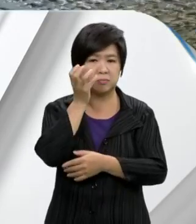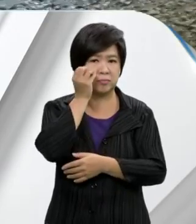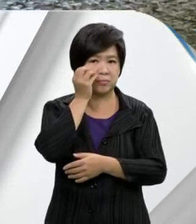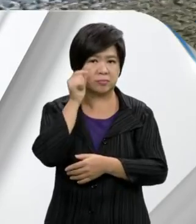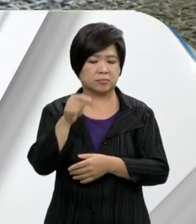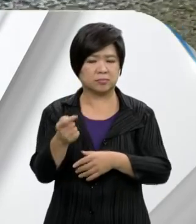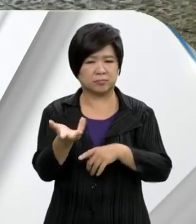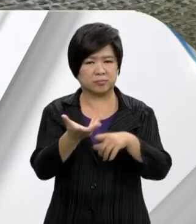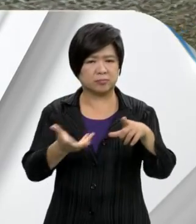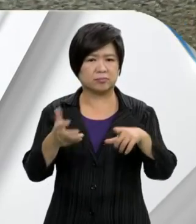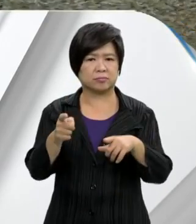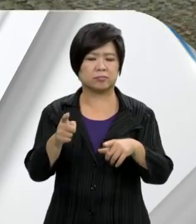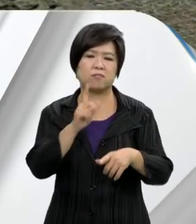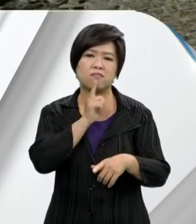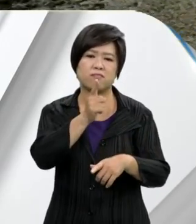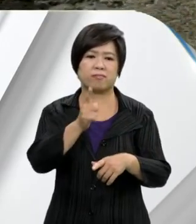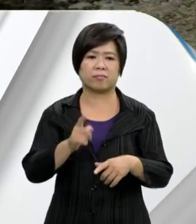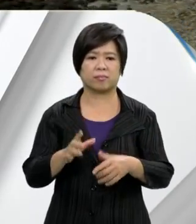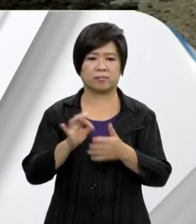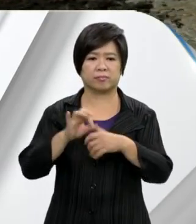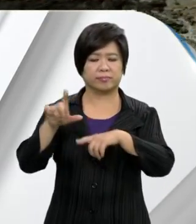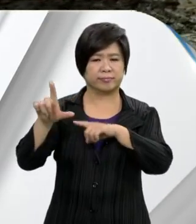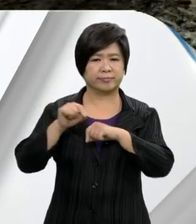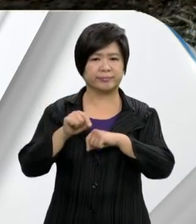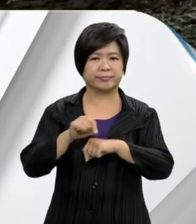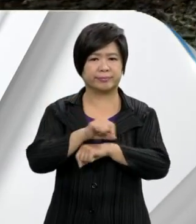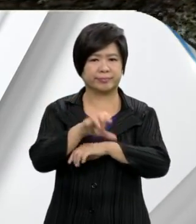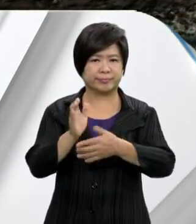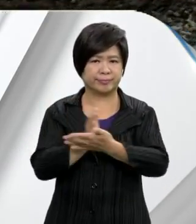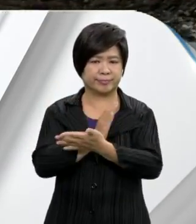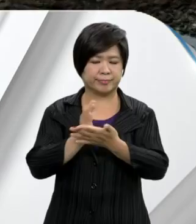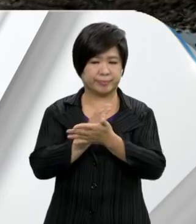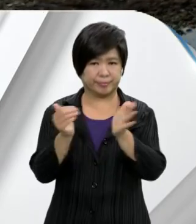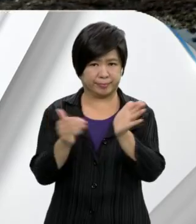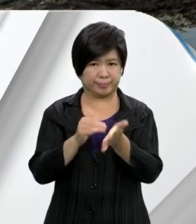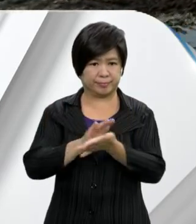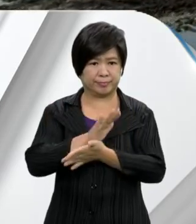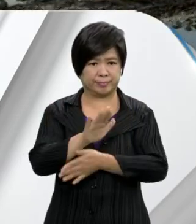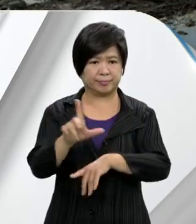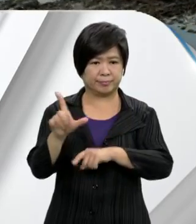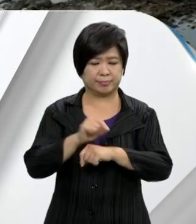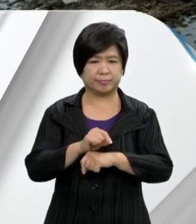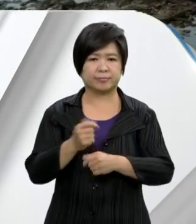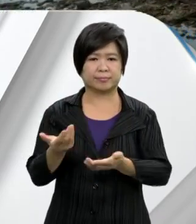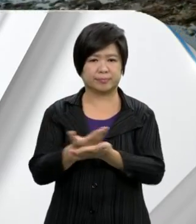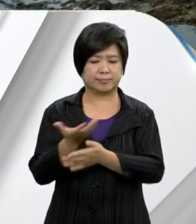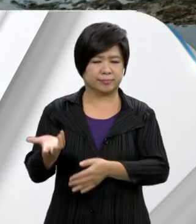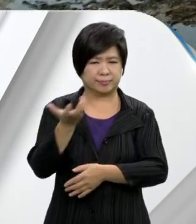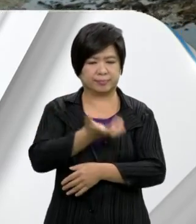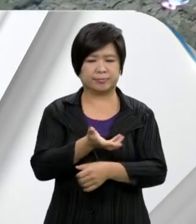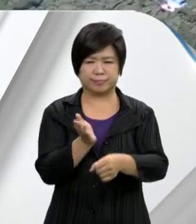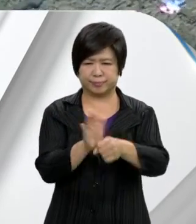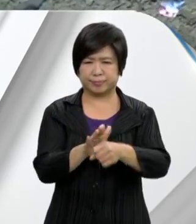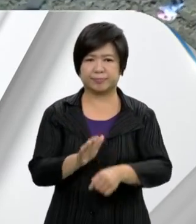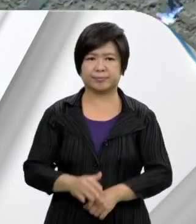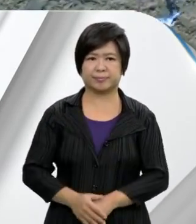在。总有非洲反平湾的建议，传统俄罗斯问题不中。下个新闻乱谈，桃园报道。